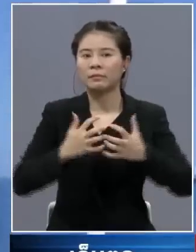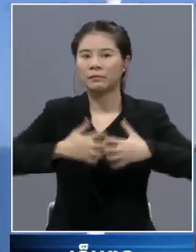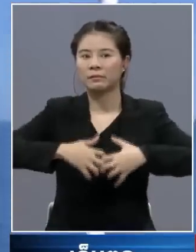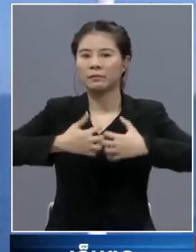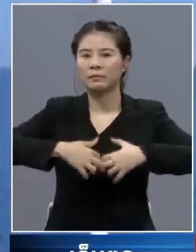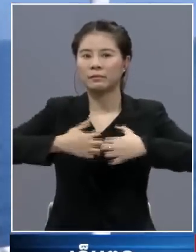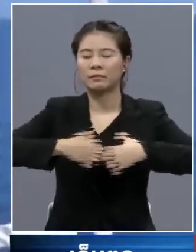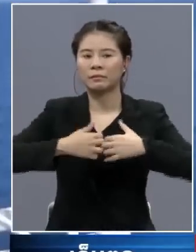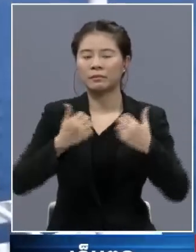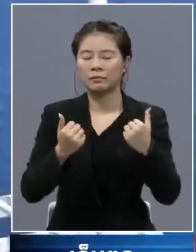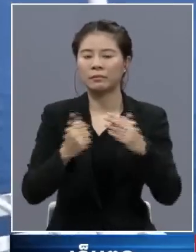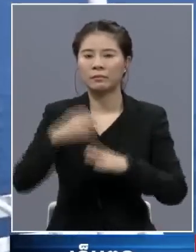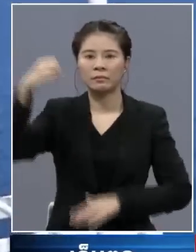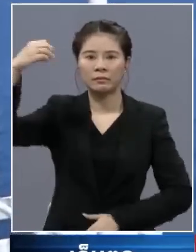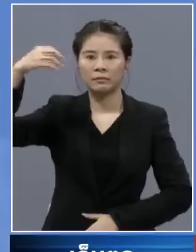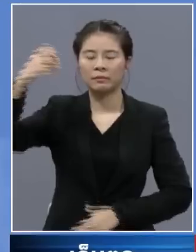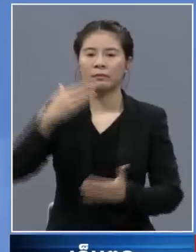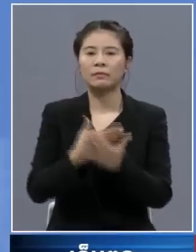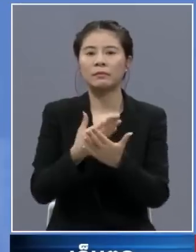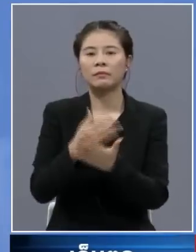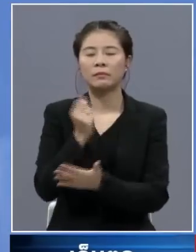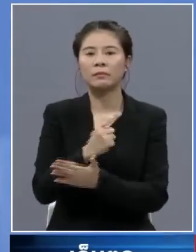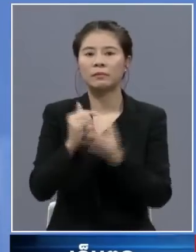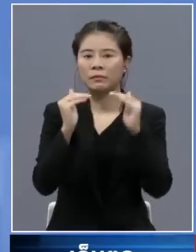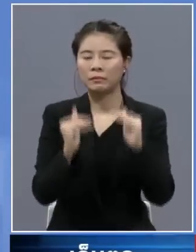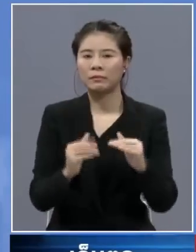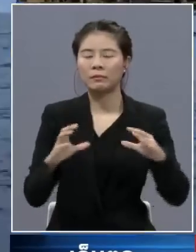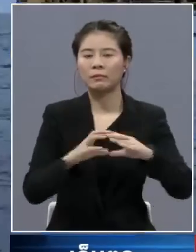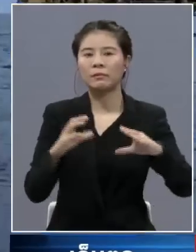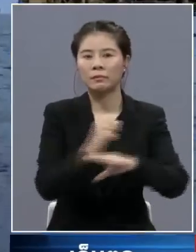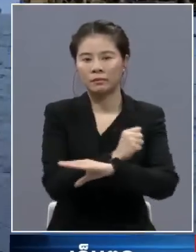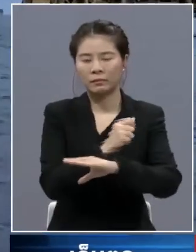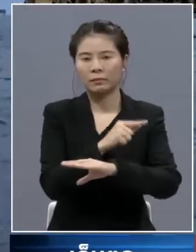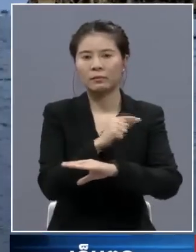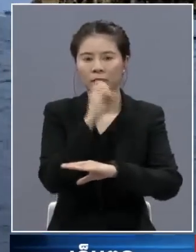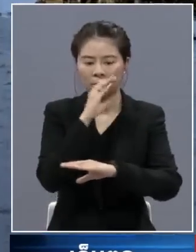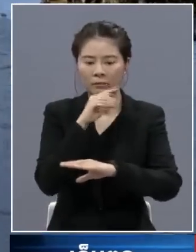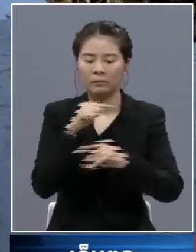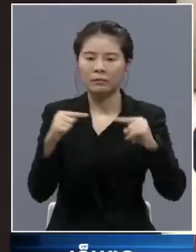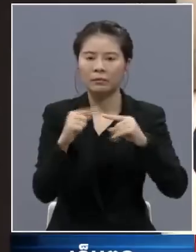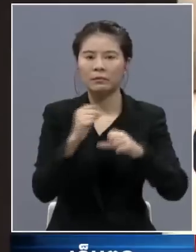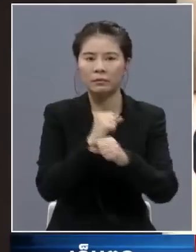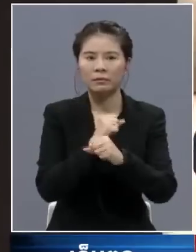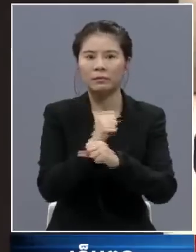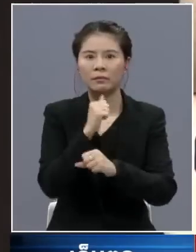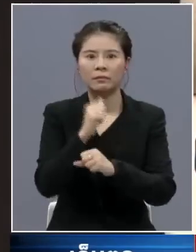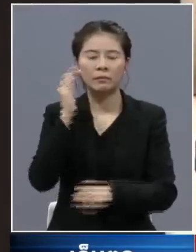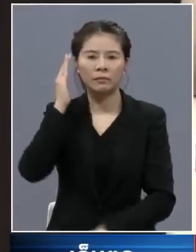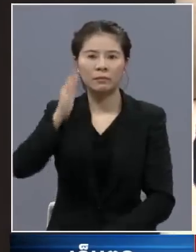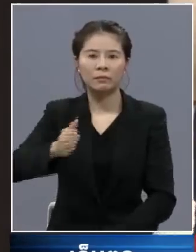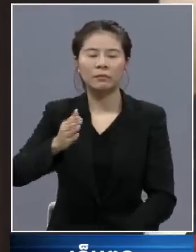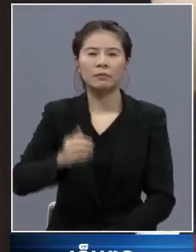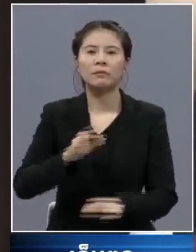าไฟฟ้าลดลงไปได้อีกดังนั้นที่พรรคการเมืองหาเสียงไว้ว่าจะลดค่าไฟฟ้าหากดูตัวเลขสามารถทำได้แน่ลดได้อ